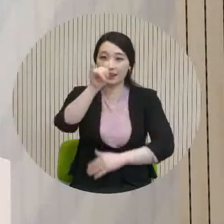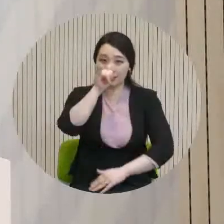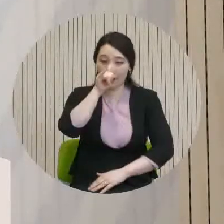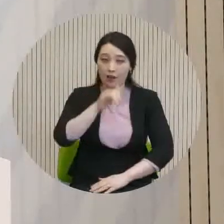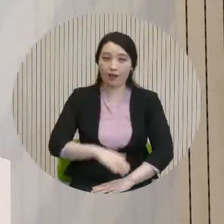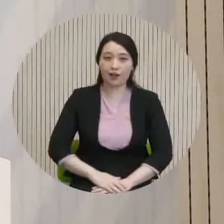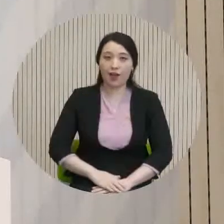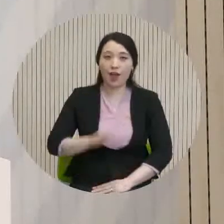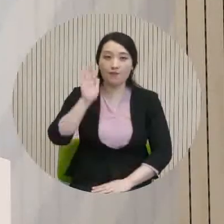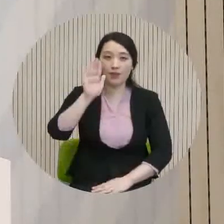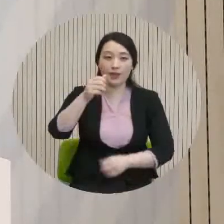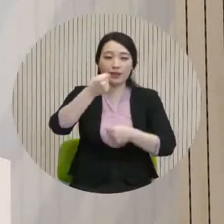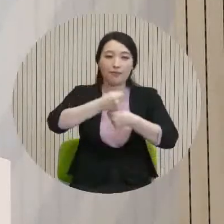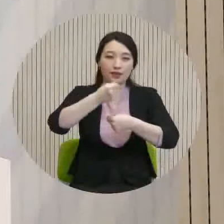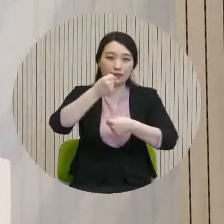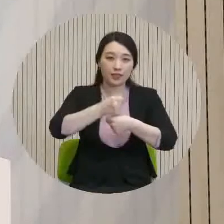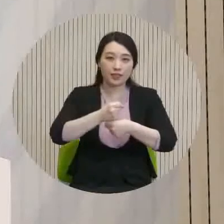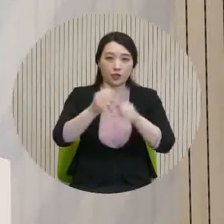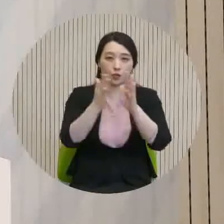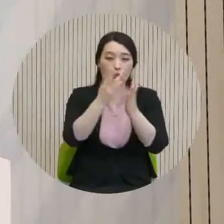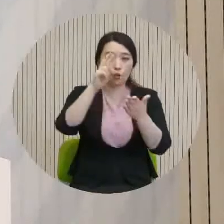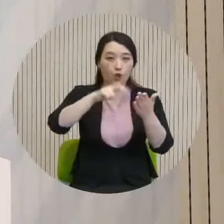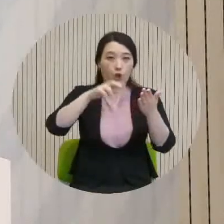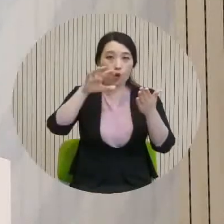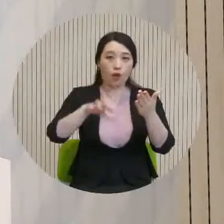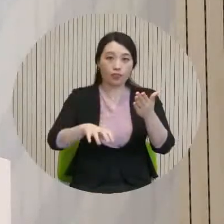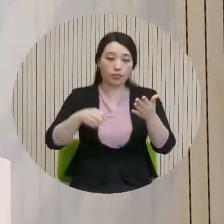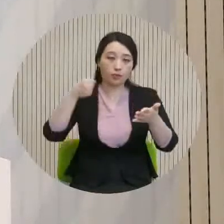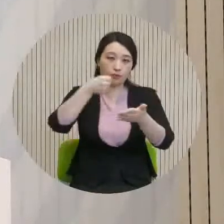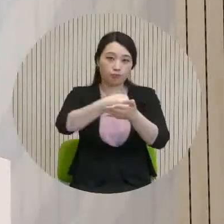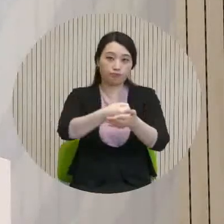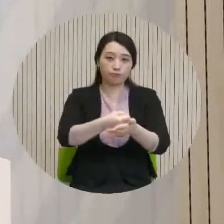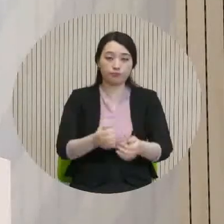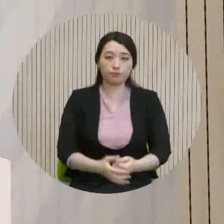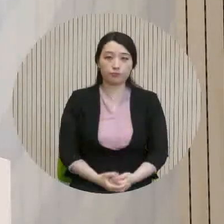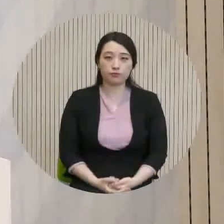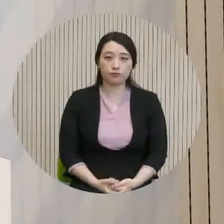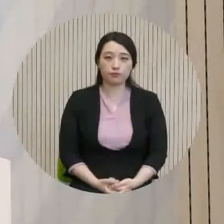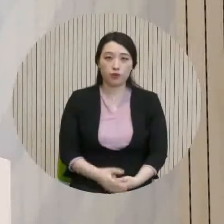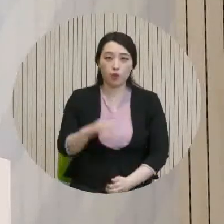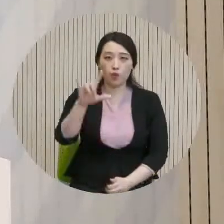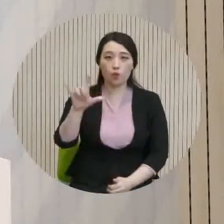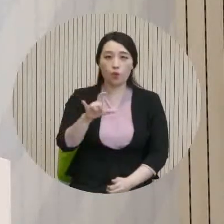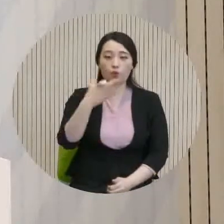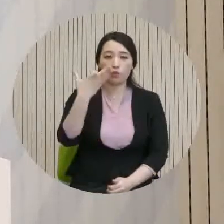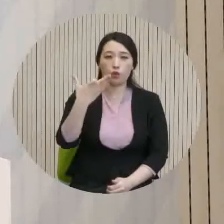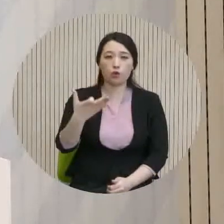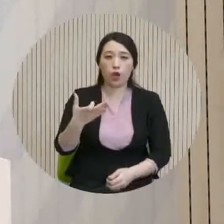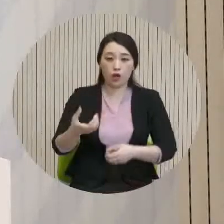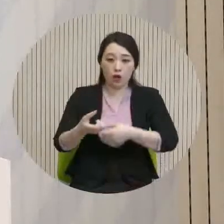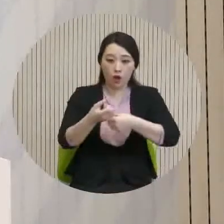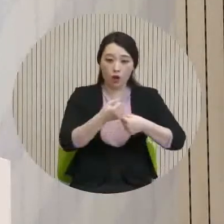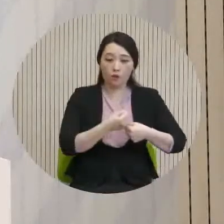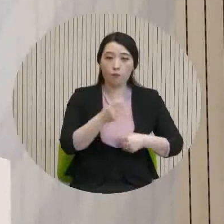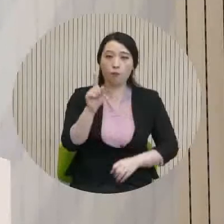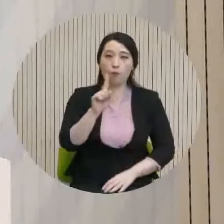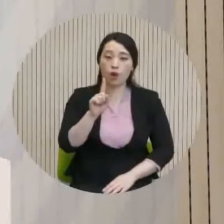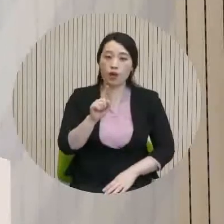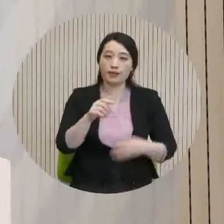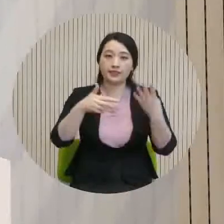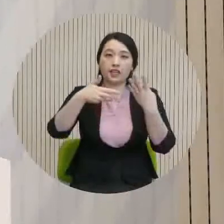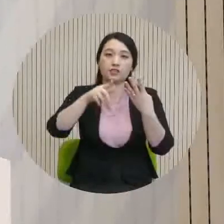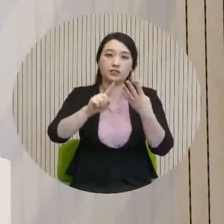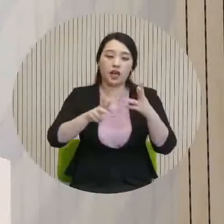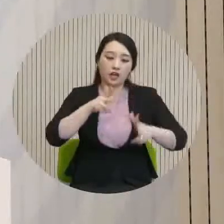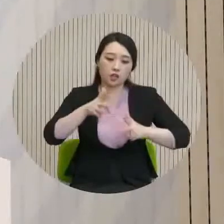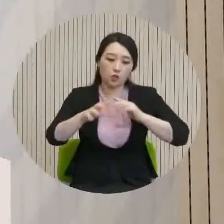where people 미래를 read 만드는 도서관으로 libraries 정했습니다. creating the future. 코로나19가 앞당긴 As 제4차 the era of 산업혁명 the fourth